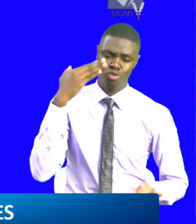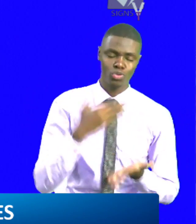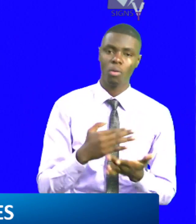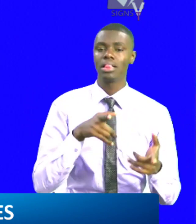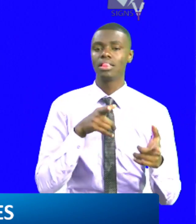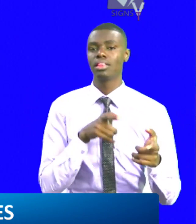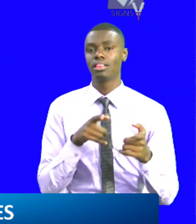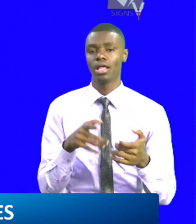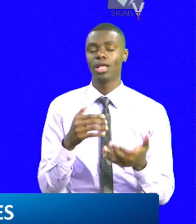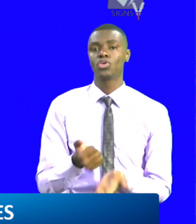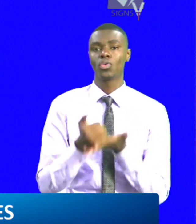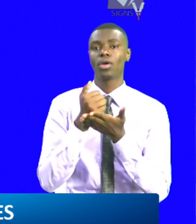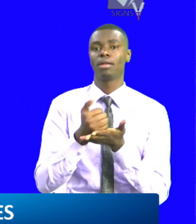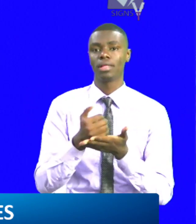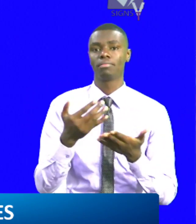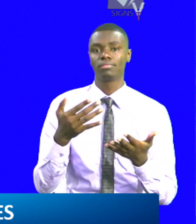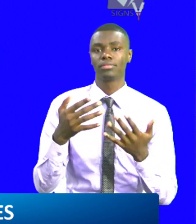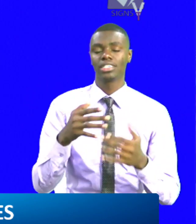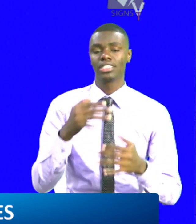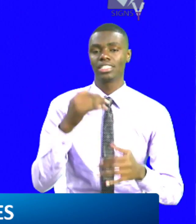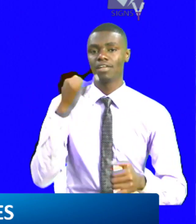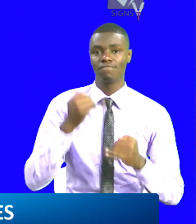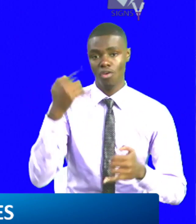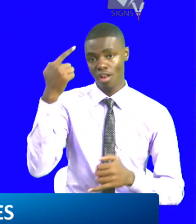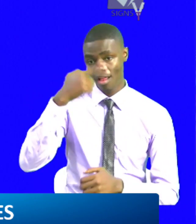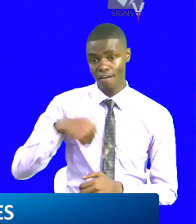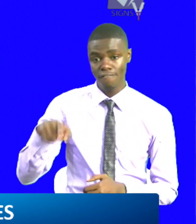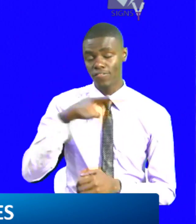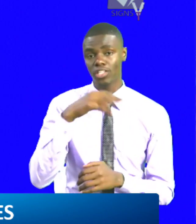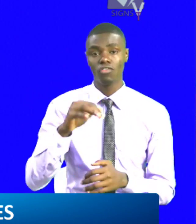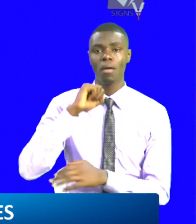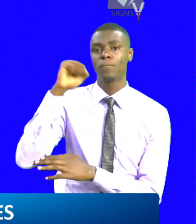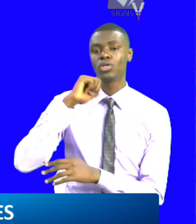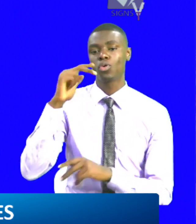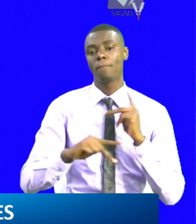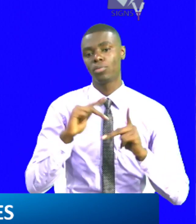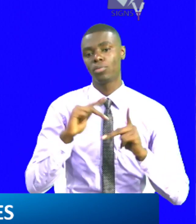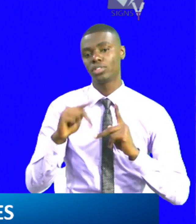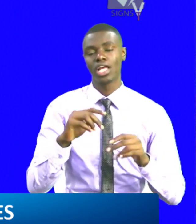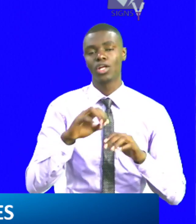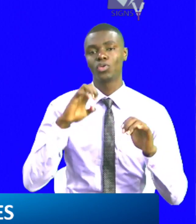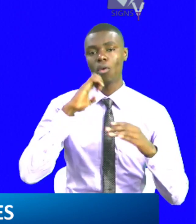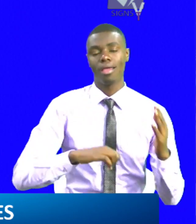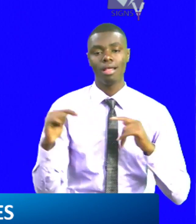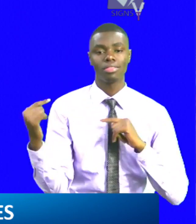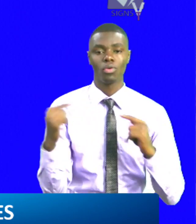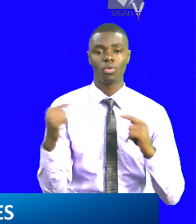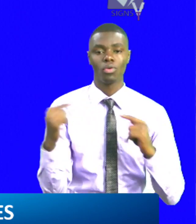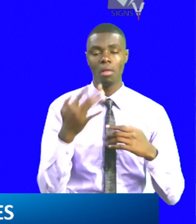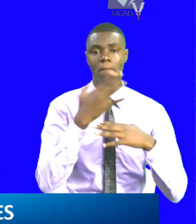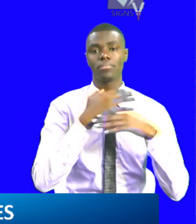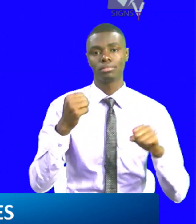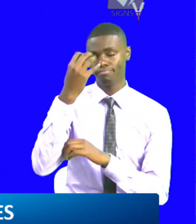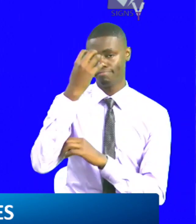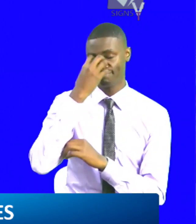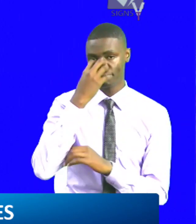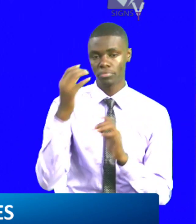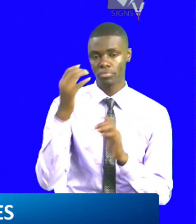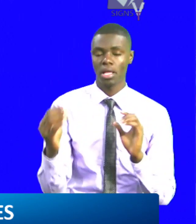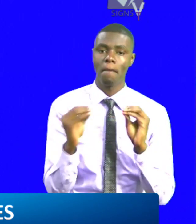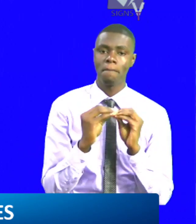Jubilee tutahakikisha kwamba tumewahusisha members wetu katika zile taratibu zote ambazo